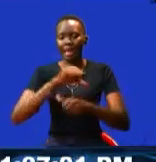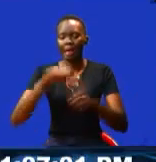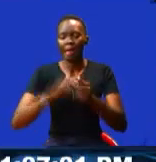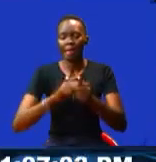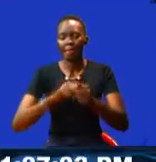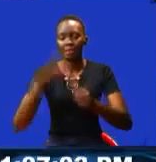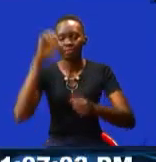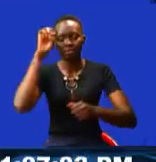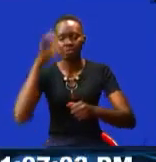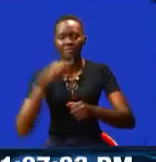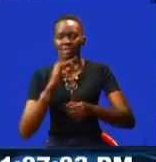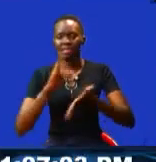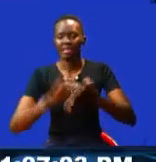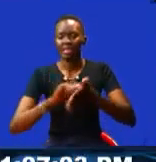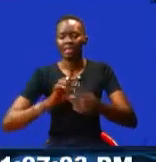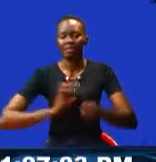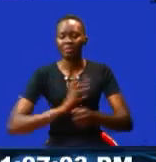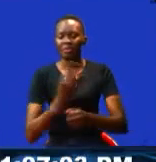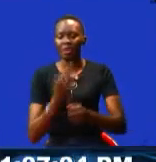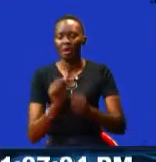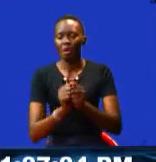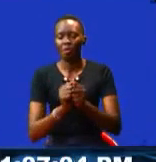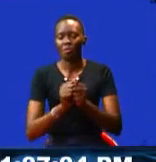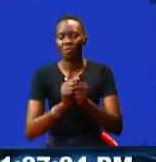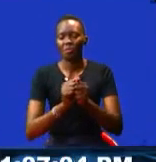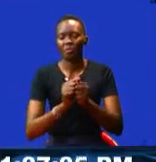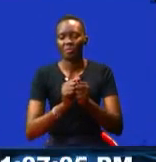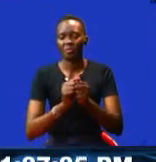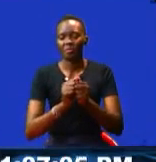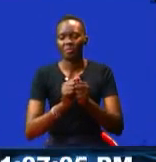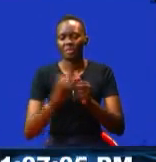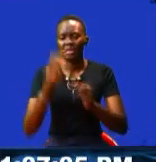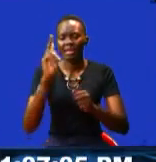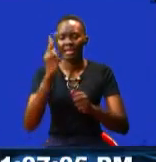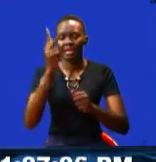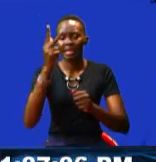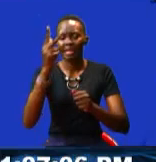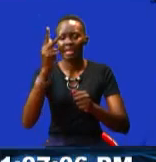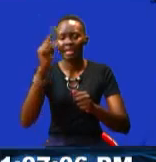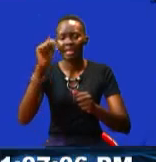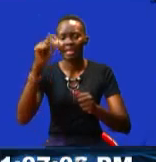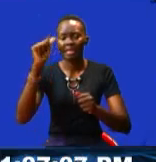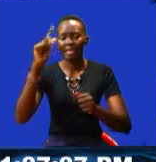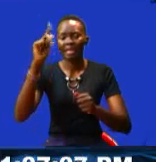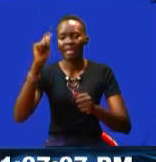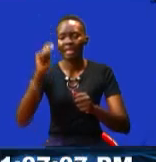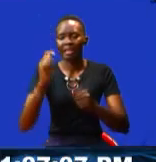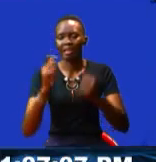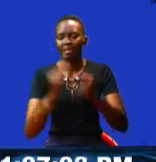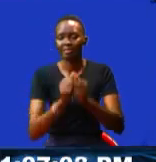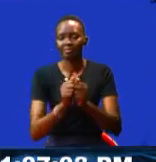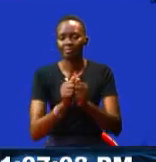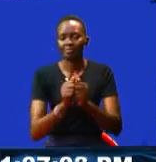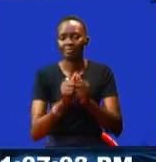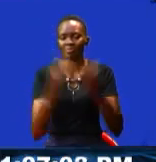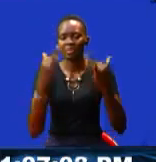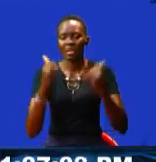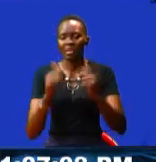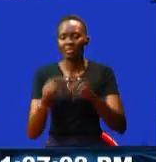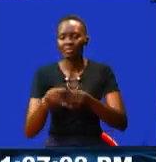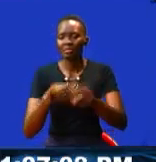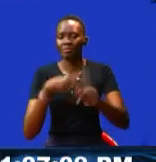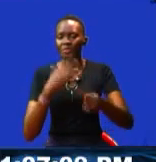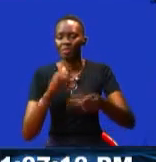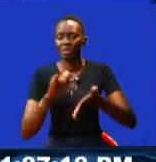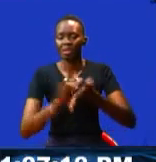mag somo ni riwruogno endo makedo ratich jopuonj e pacho kaende mano Kenya National Union of Teachers e yo machuok nata bende koro